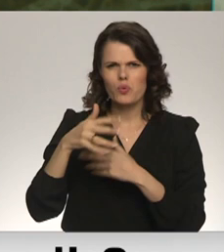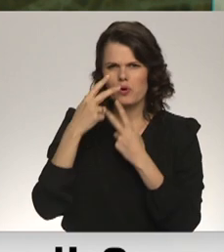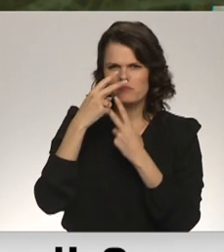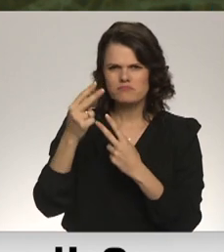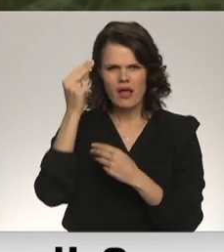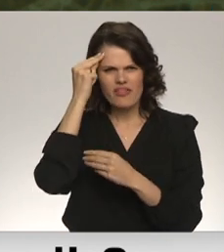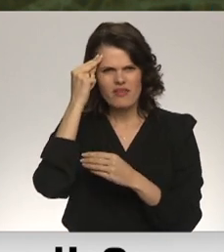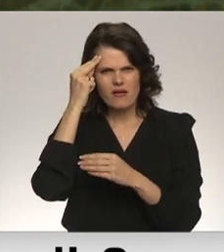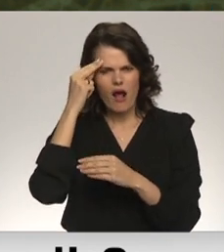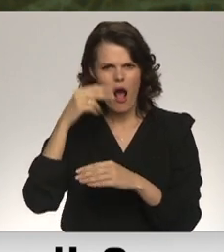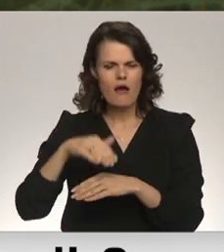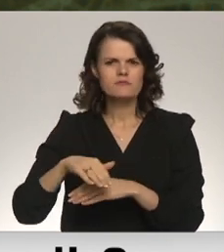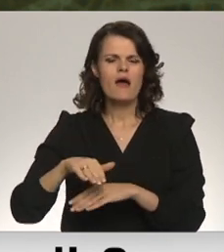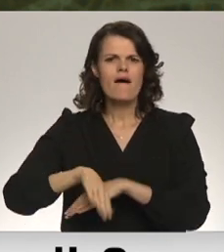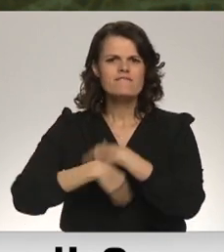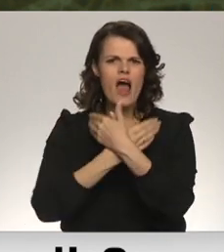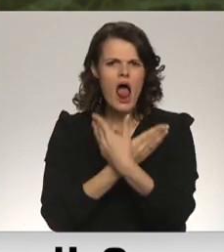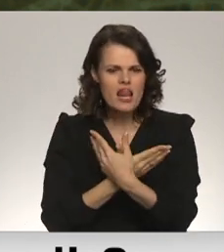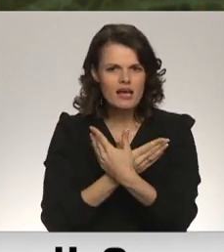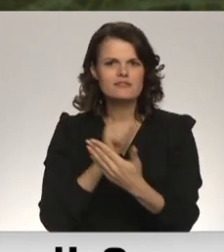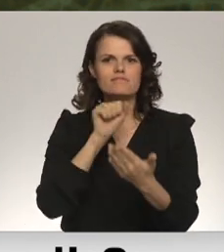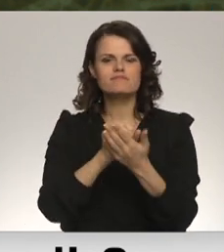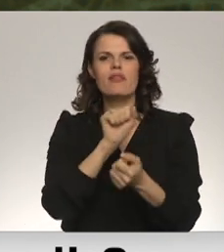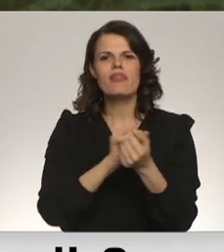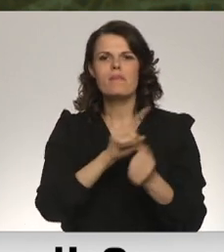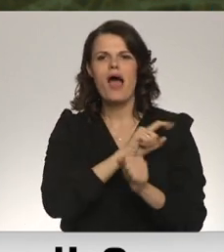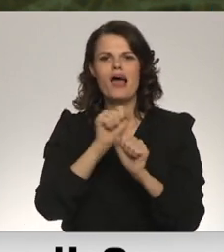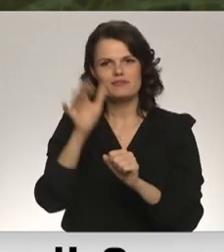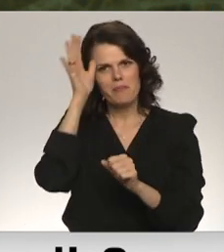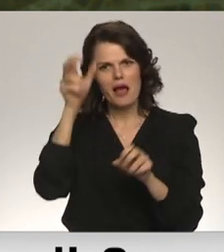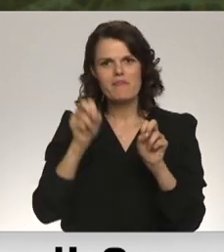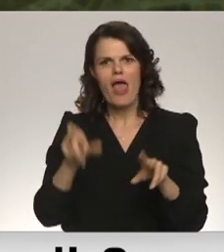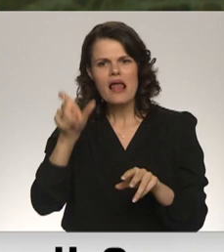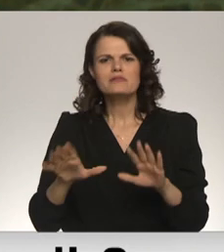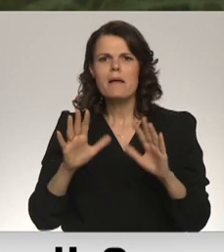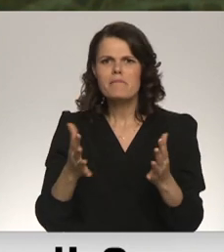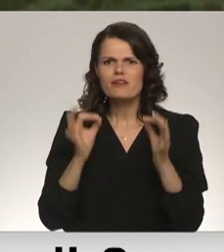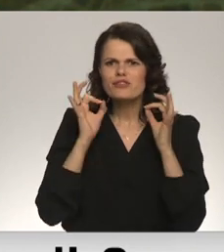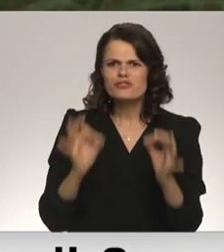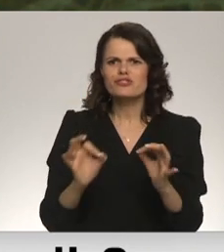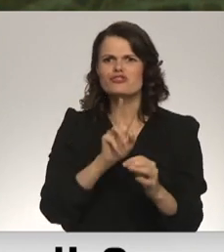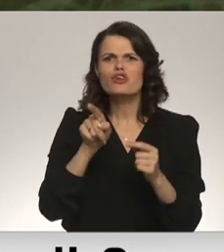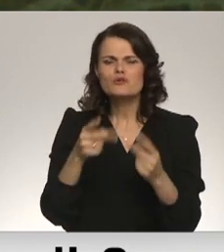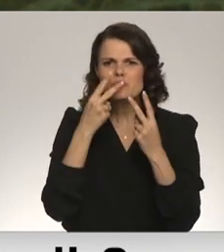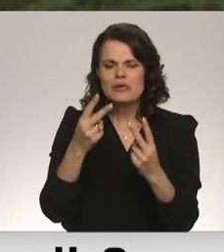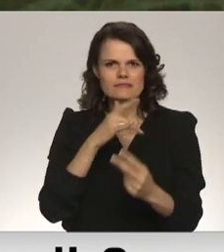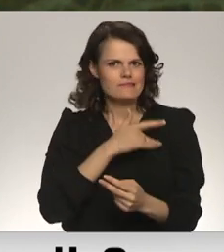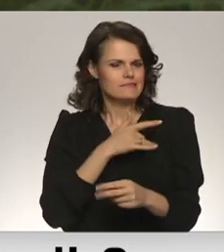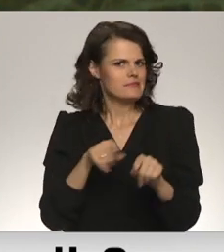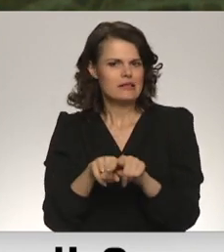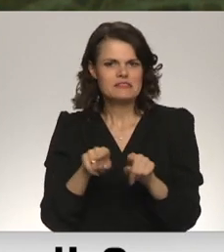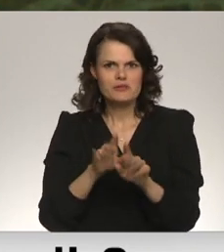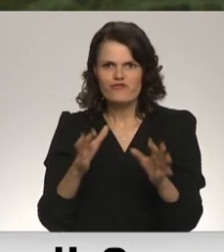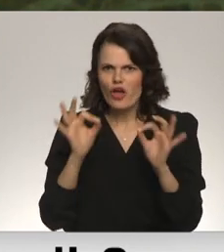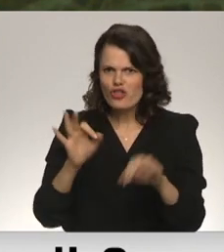redzamu vali. To publicēja dabas aizsardzības pārvaldes eksperts, tomēr pilnīgi drošs par video redzamo nav arī viņš pats. Vai tiešām tas